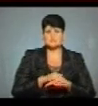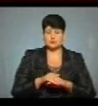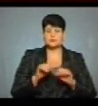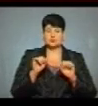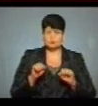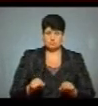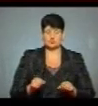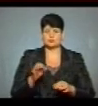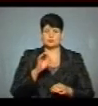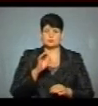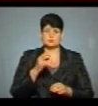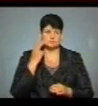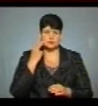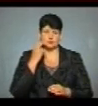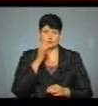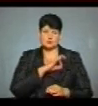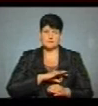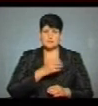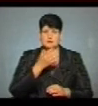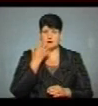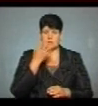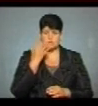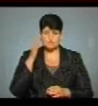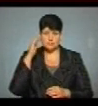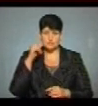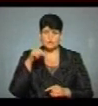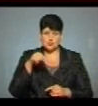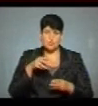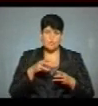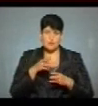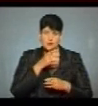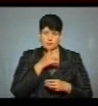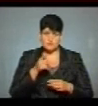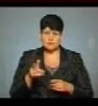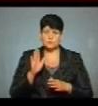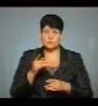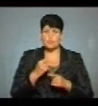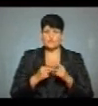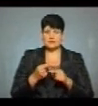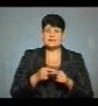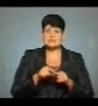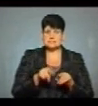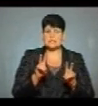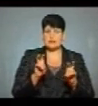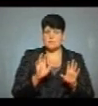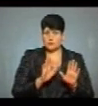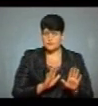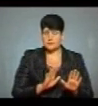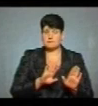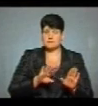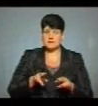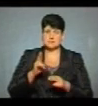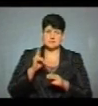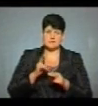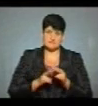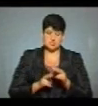зможуть безлімітно користуватися гарячою водою цього опалювального періоду. Ми будемо повертатися до цієї теми після після